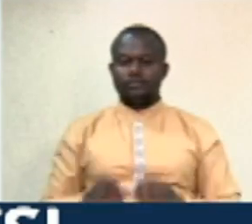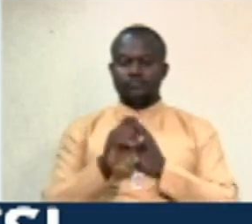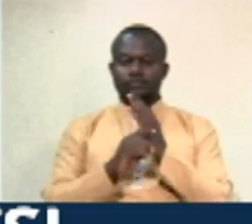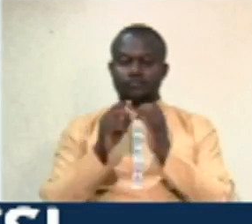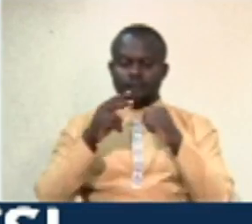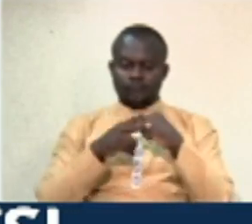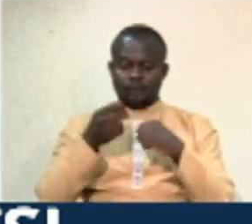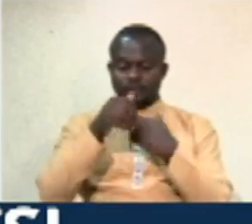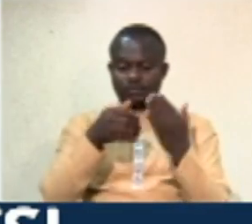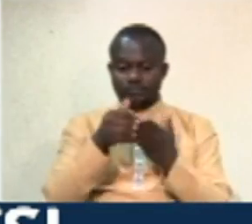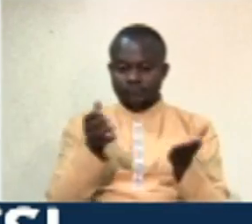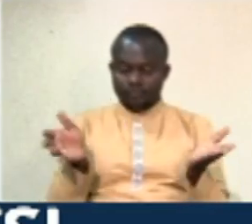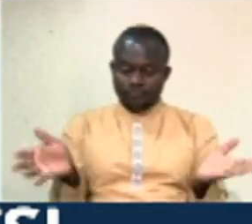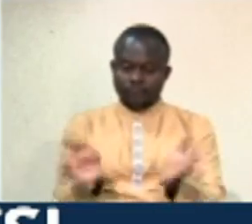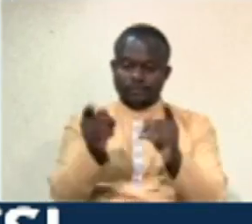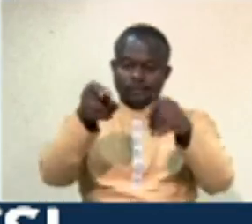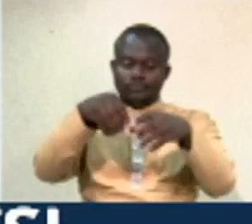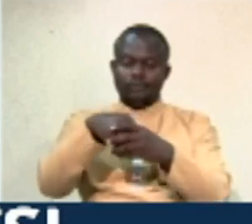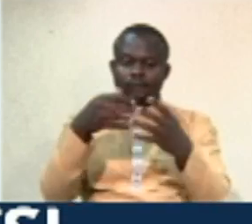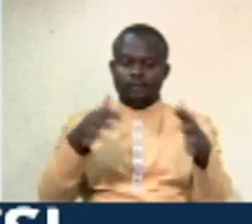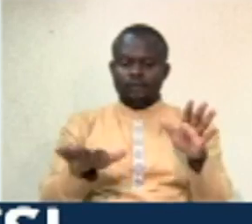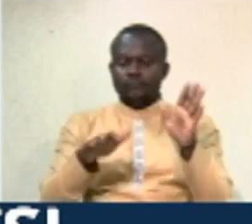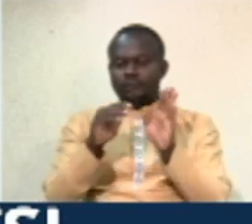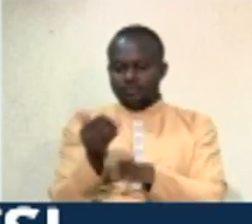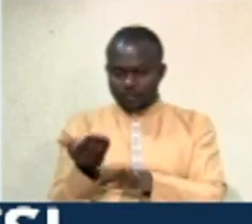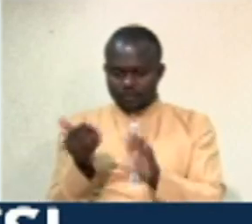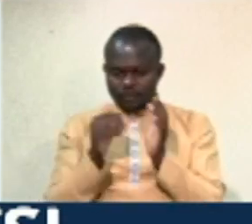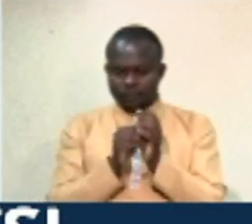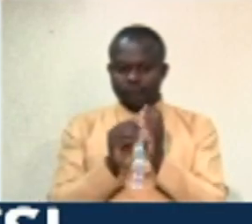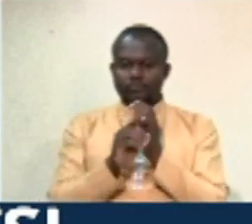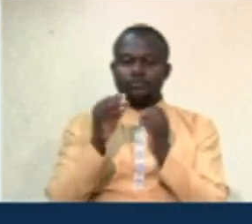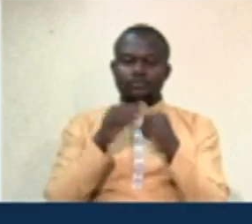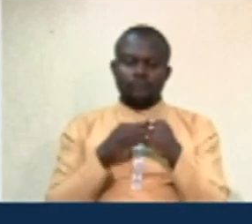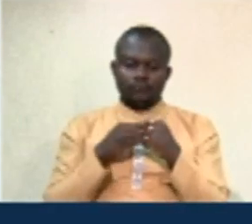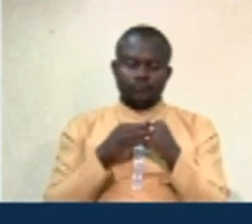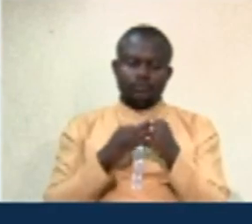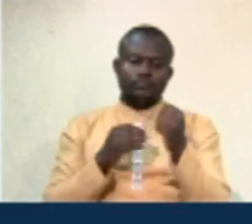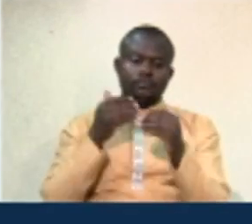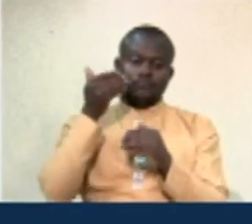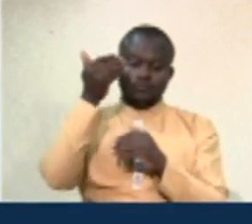7 niho bashishikaye hano muri Kimihurura kwica n'8. Noneho